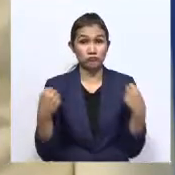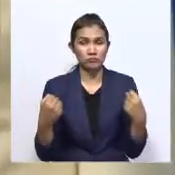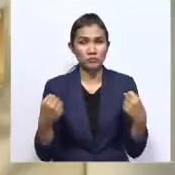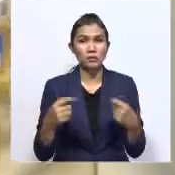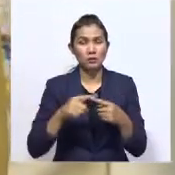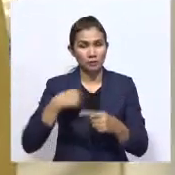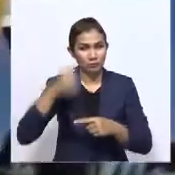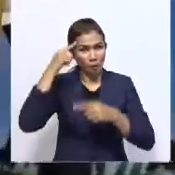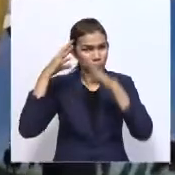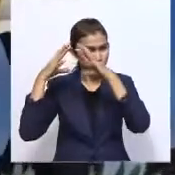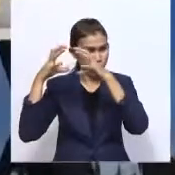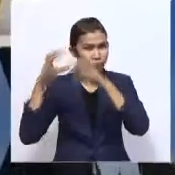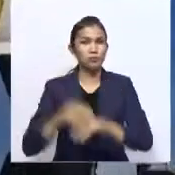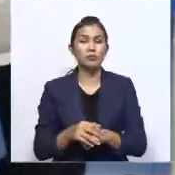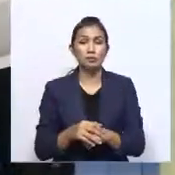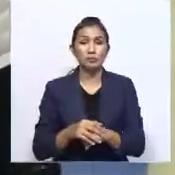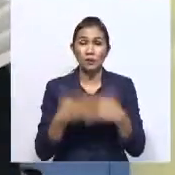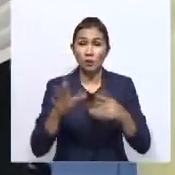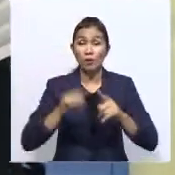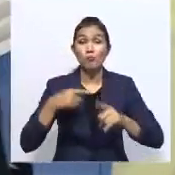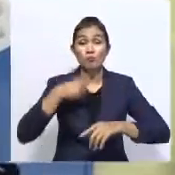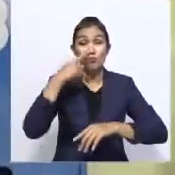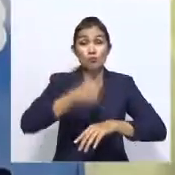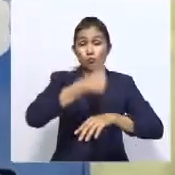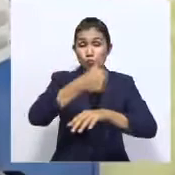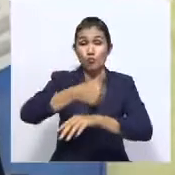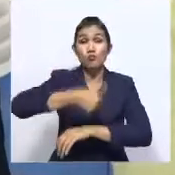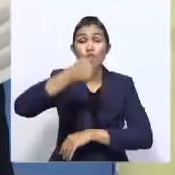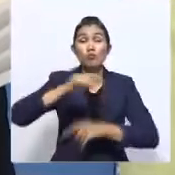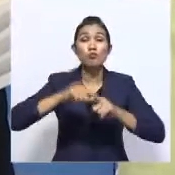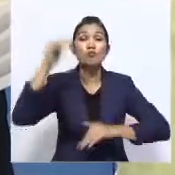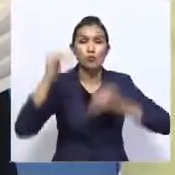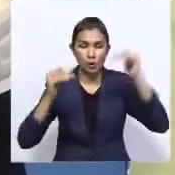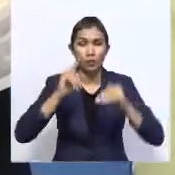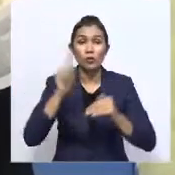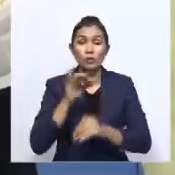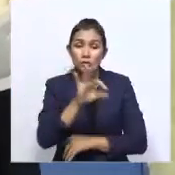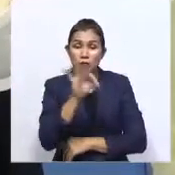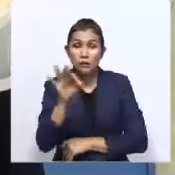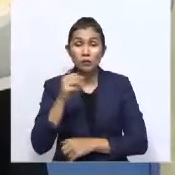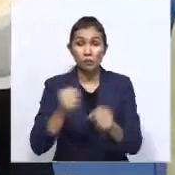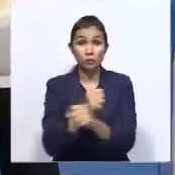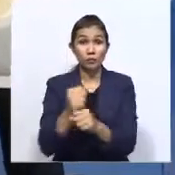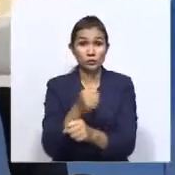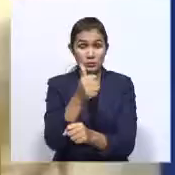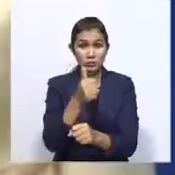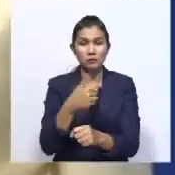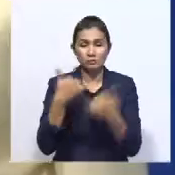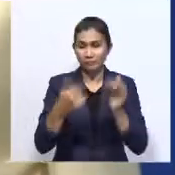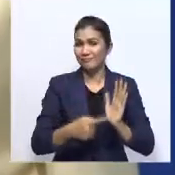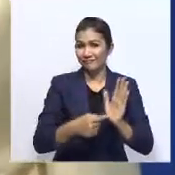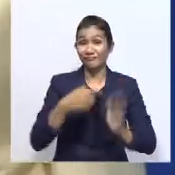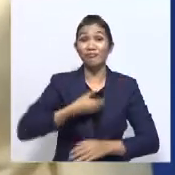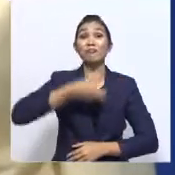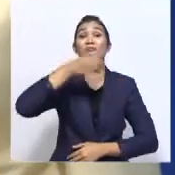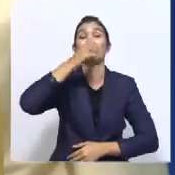สริมสร้างสมองด้วยนะคะขณะที่ผู้ใหญ่ก็ควรเลือกดื่มนมที่ดีต่อสุขภาพแน่วันนี้ท่านนายกนี่ก็ดื่มนมให้ดูเป็นตัวอย่างเลยนะค